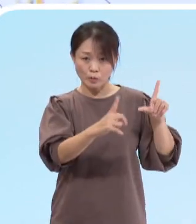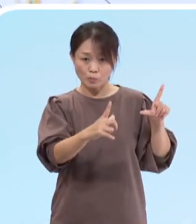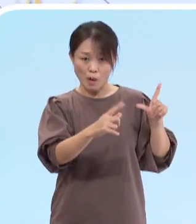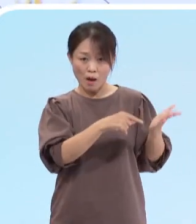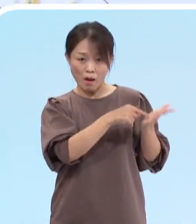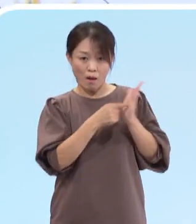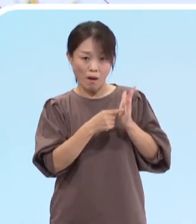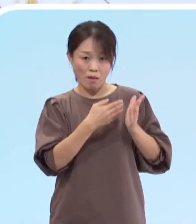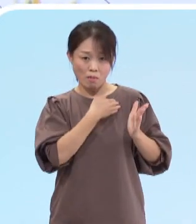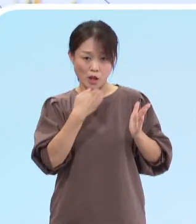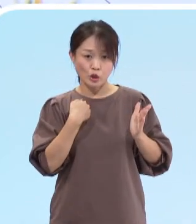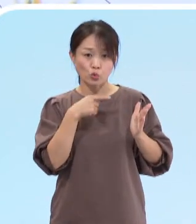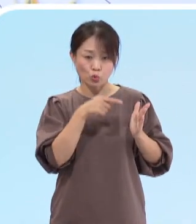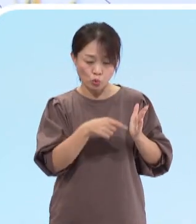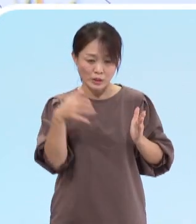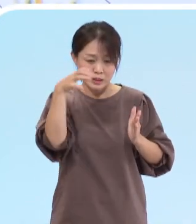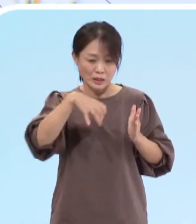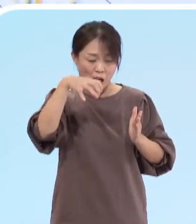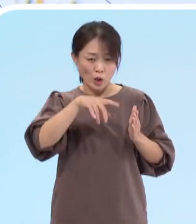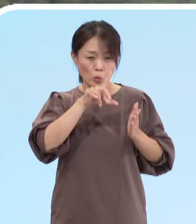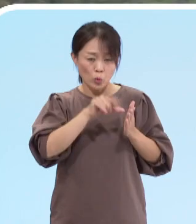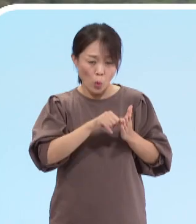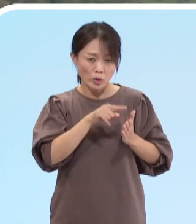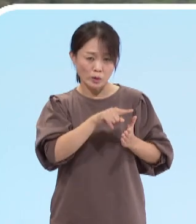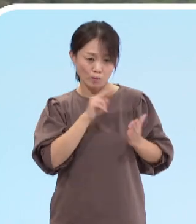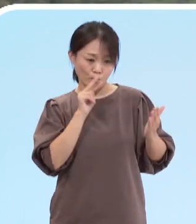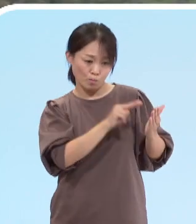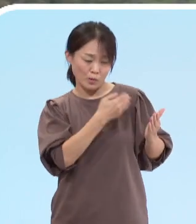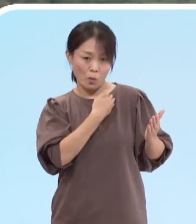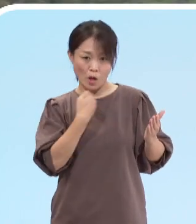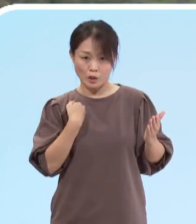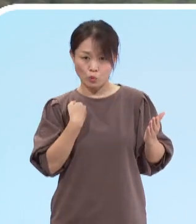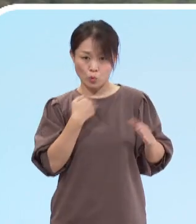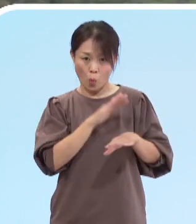送信、機械を動かすのに役立てています。